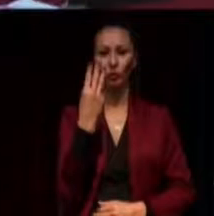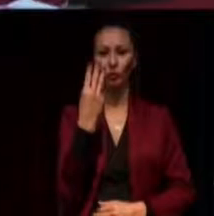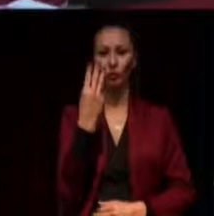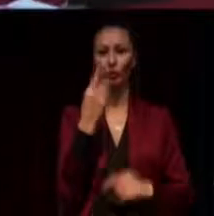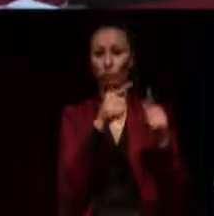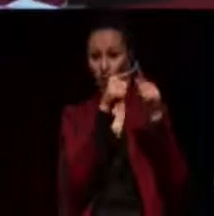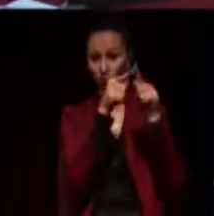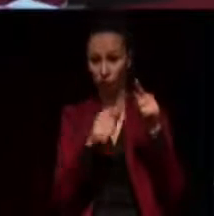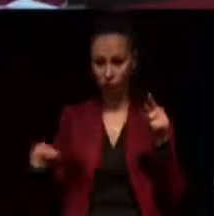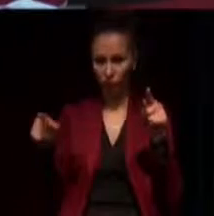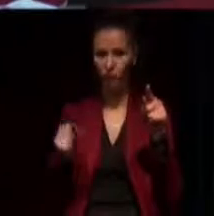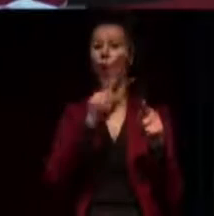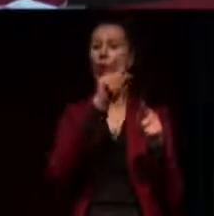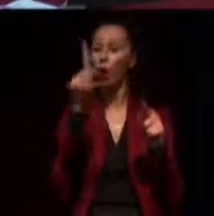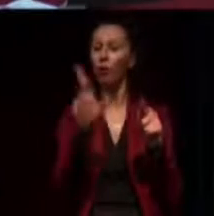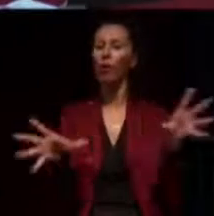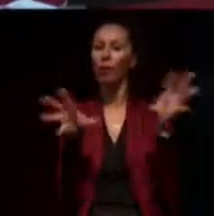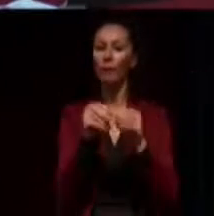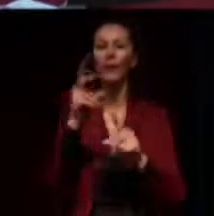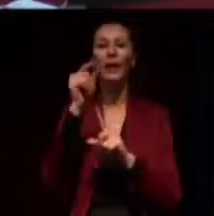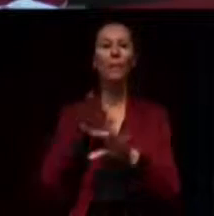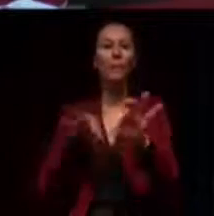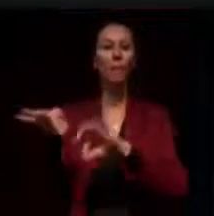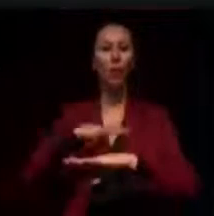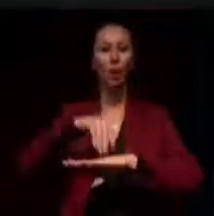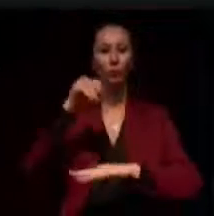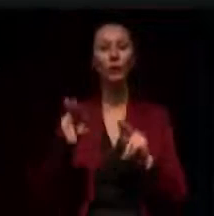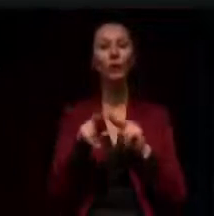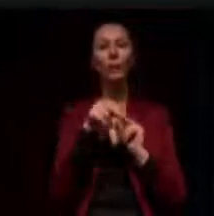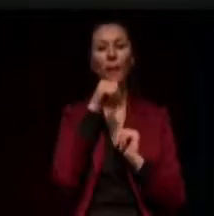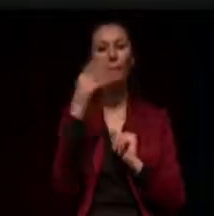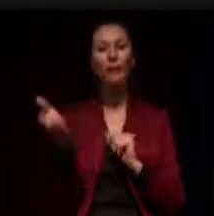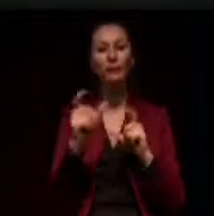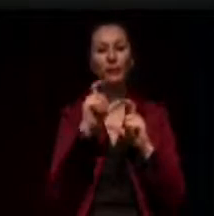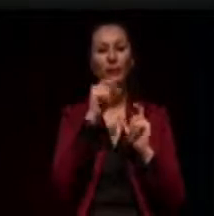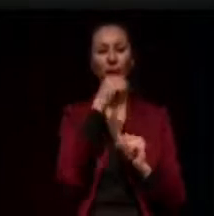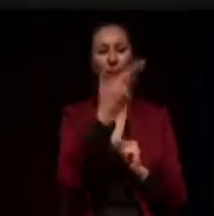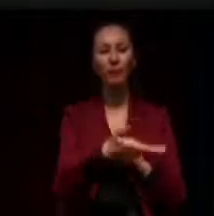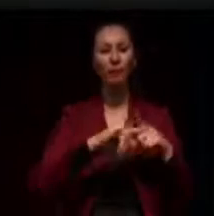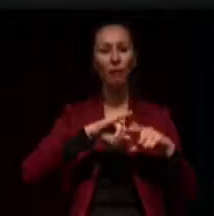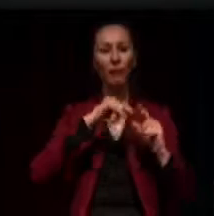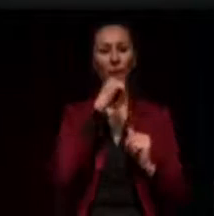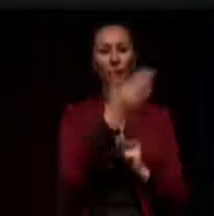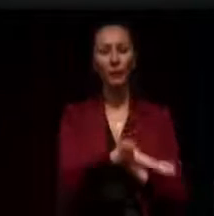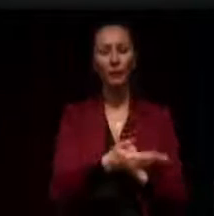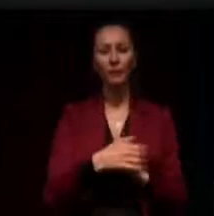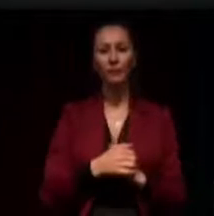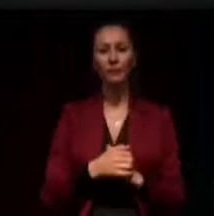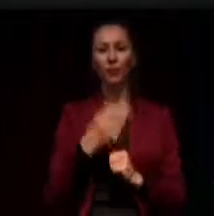Üçten itibaren on dahil İmar Komisyonu. Kemal Bey, Selahattin Bey, Hakan Bey.